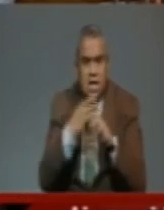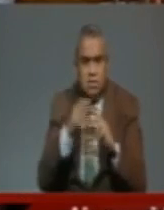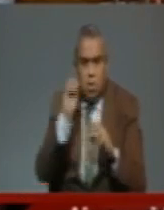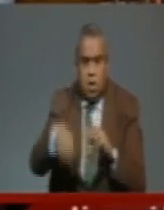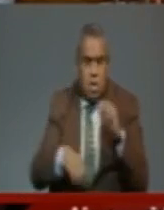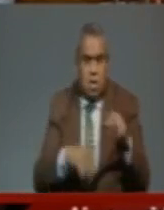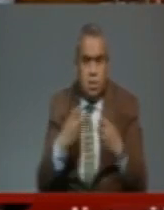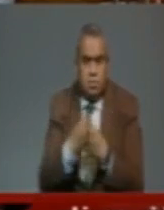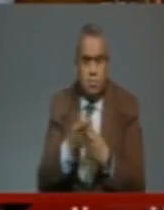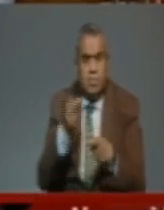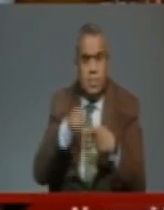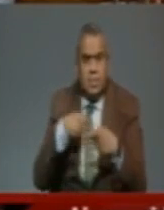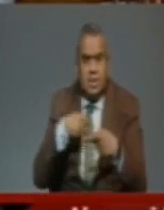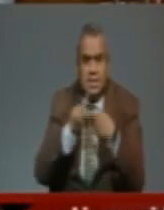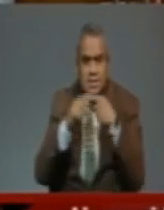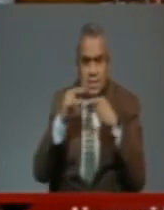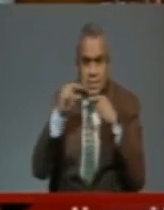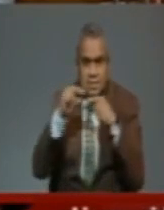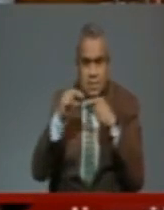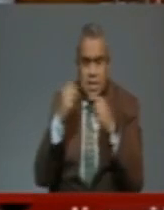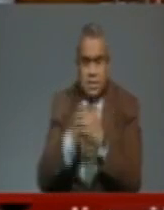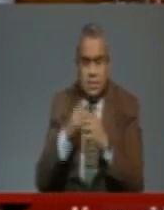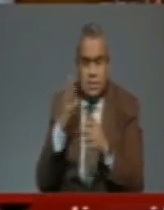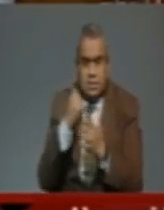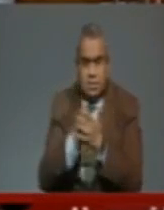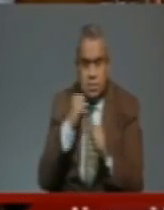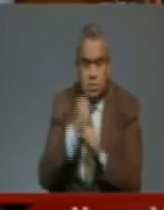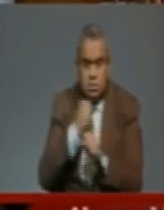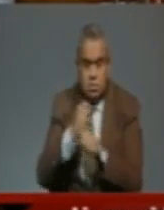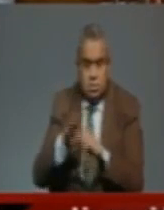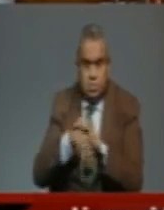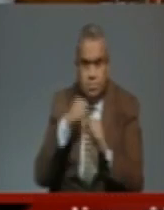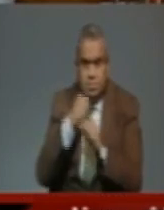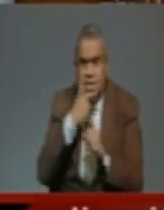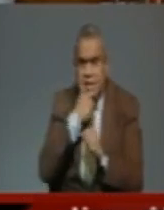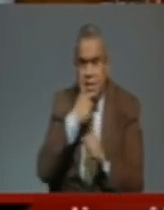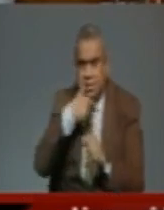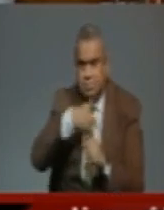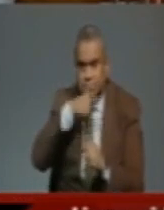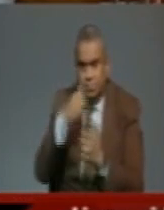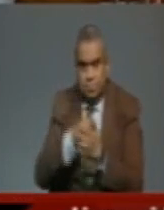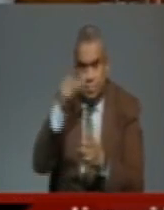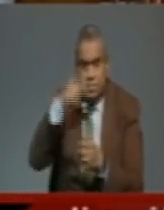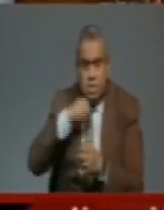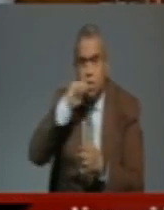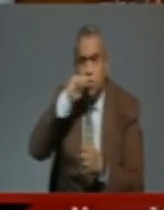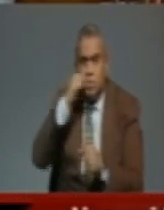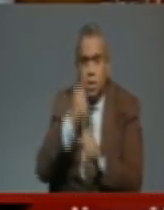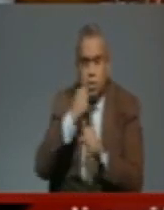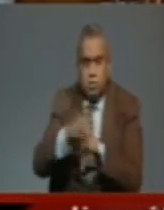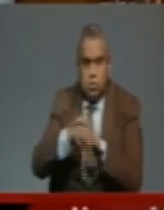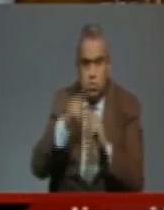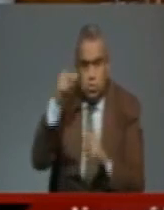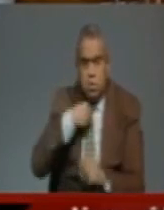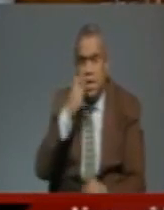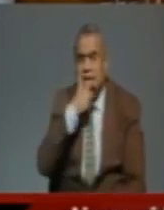زائد هابج لويد طبعا مع يورو جيت موجودين في مينا دمياط ومعاهم كنت شيب ايطاليا.